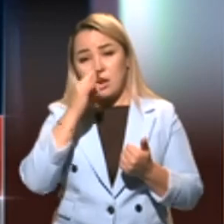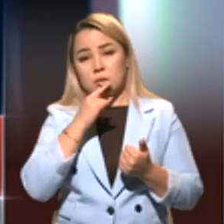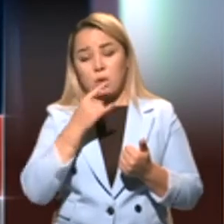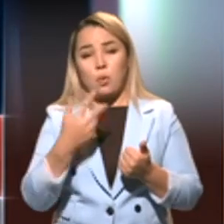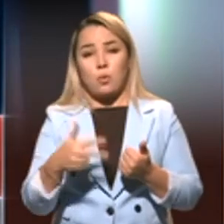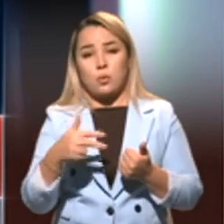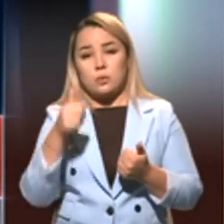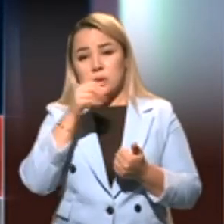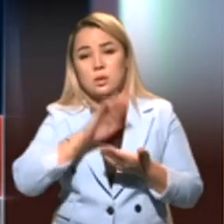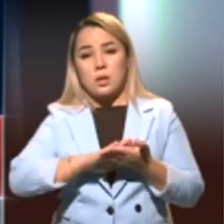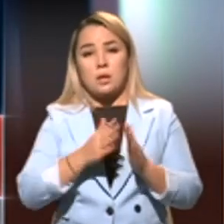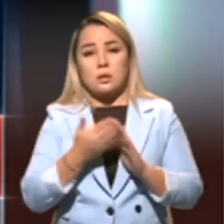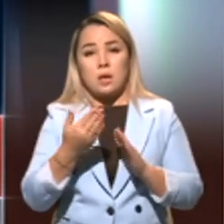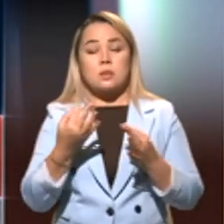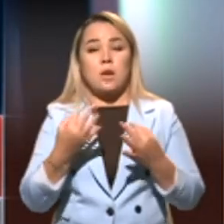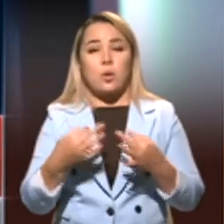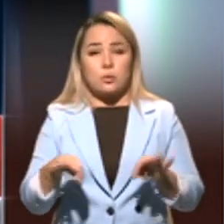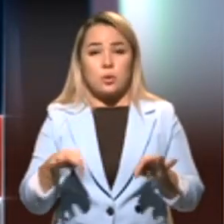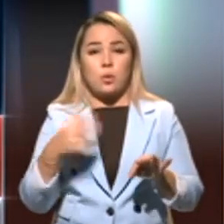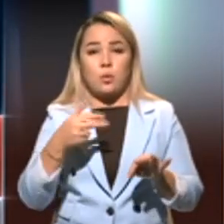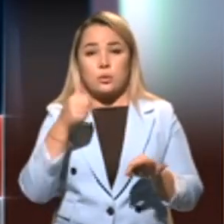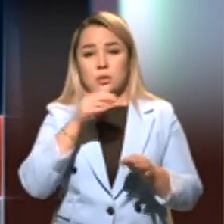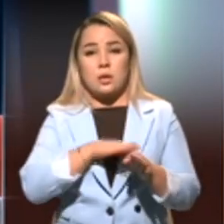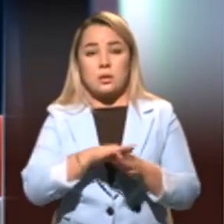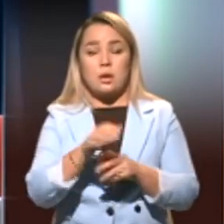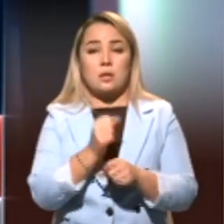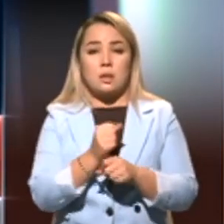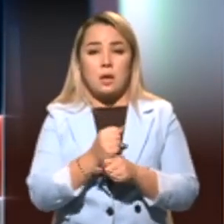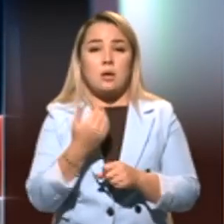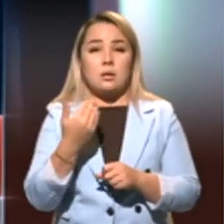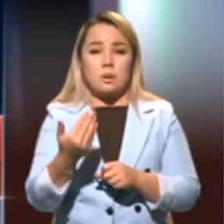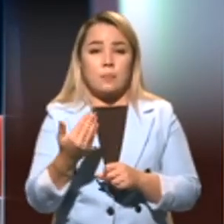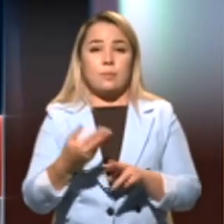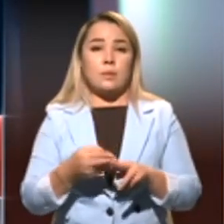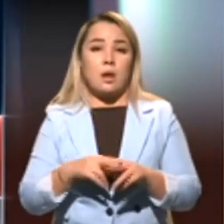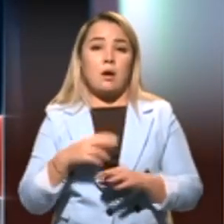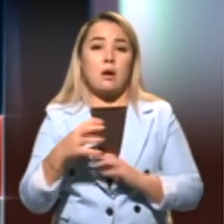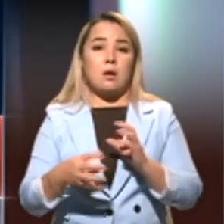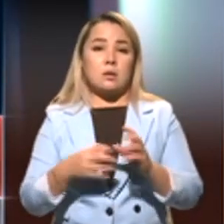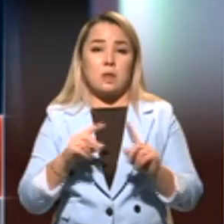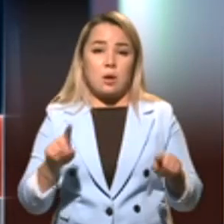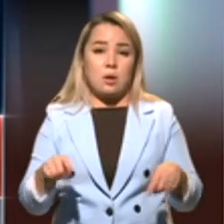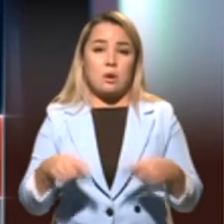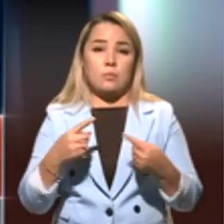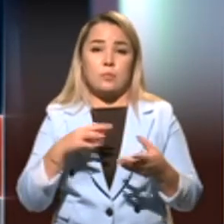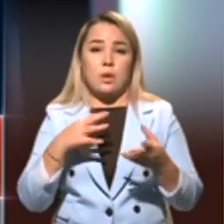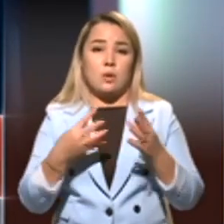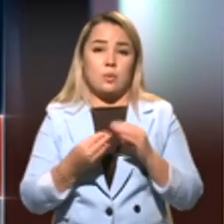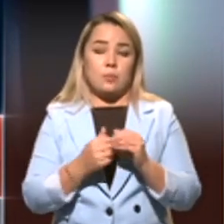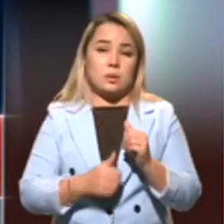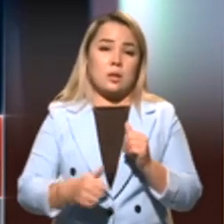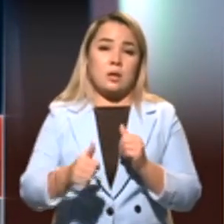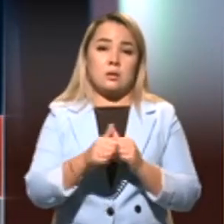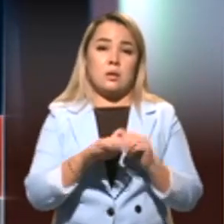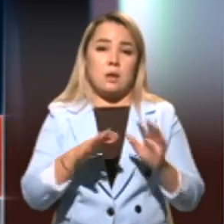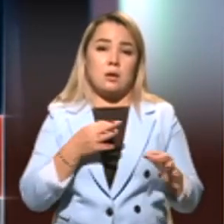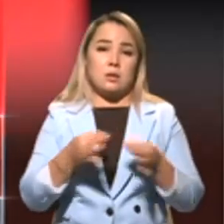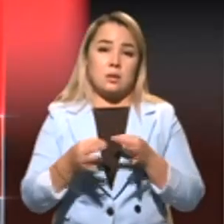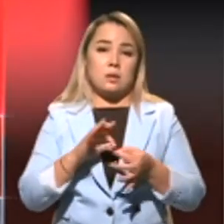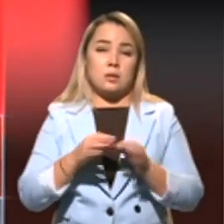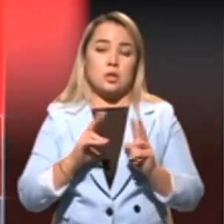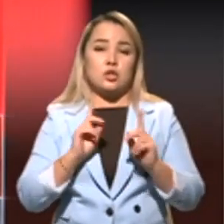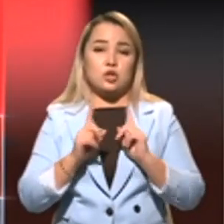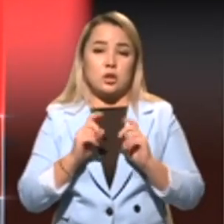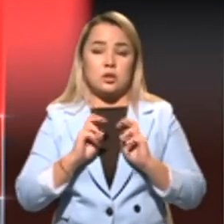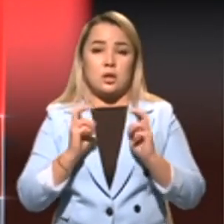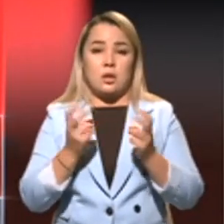Қазақстанның 30-ақ жылымыз тәуелсіздікке, 30-ақ жылға тола отыра, бірақ осындай әлемдік қауымдастықтың алдында көш бастап осындай әңгіме айтып үстелге